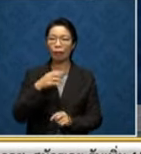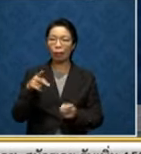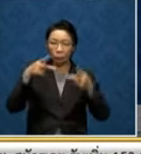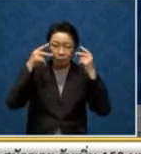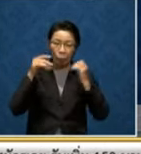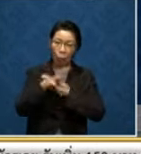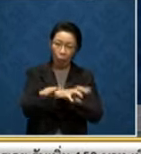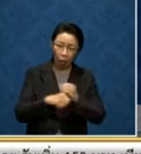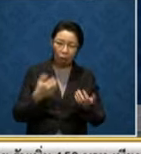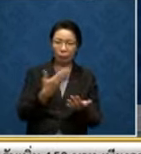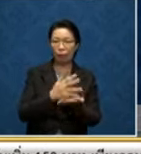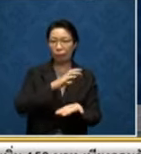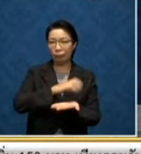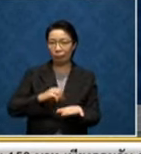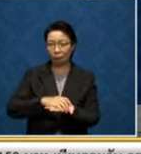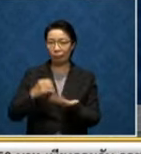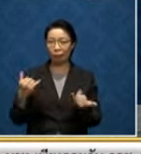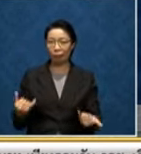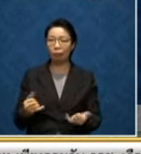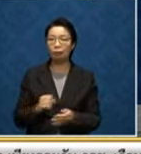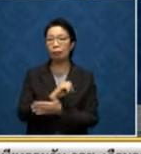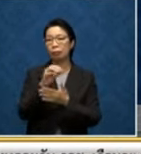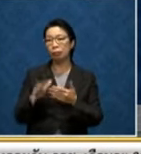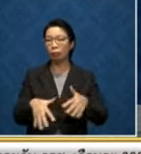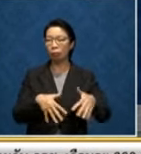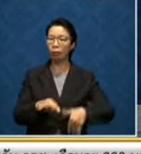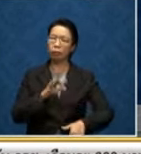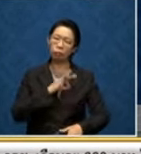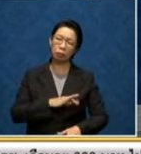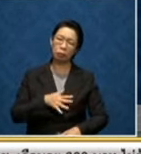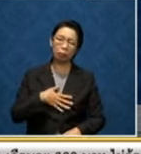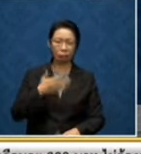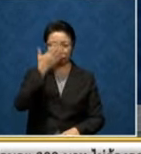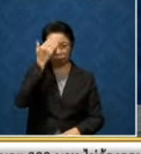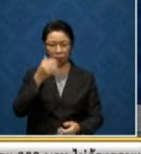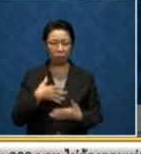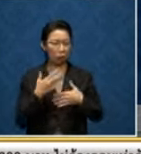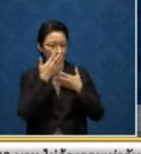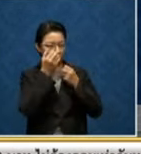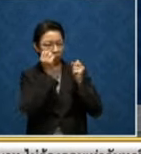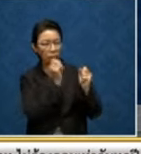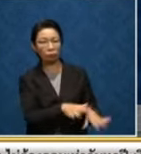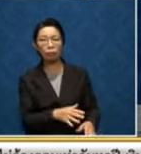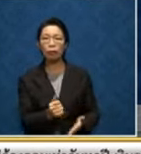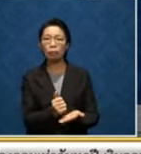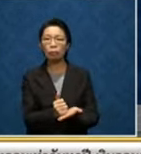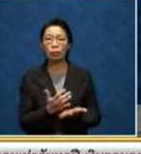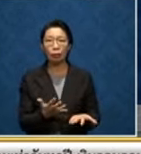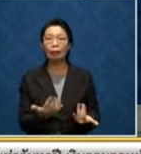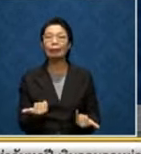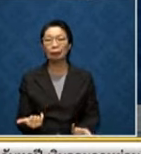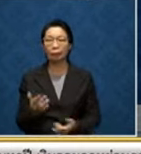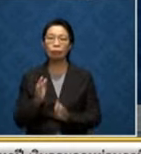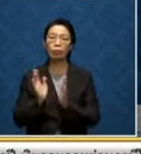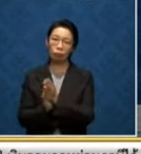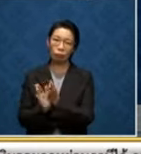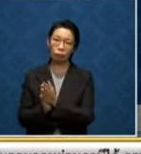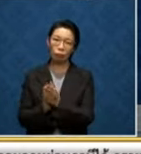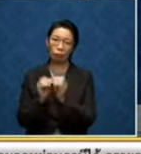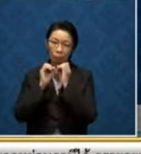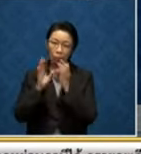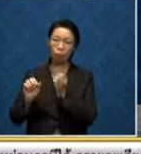ทำให้เสียทรัพย์กรณีนี้พี่น้องประชาชนกับรู้สึกถูกทิ้งไว้ข้างหลังนะครับซึ่งต้องขอชมเชยว่าที่ผ่านมานะครับท่าน